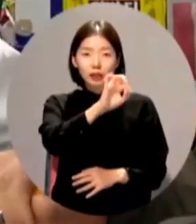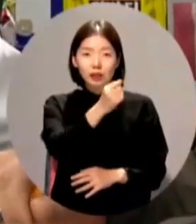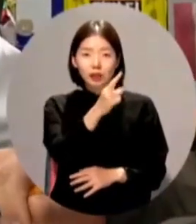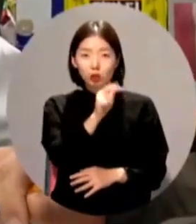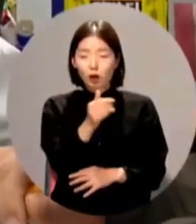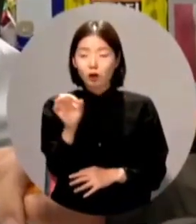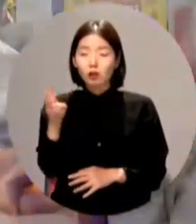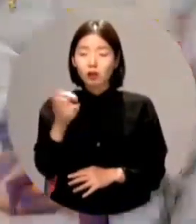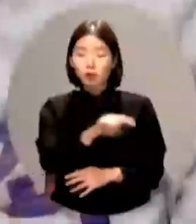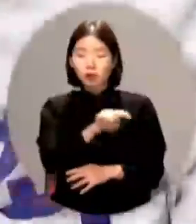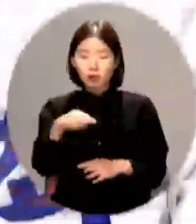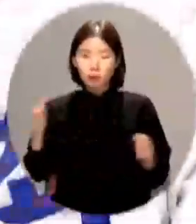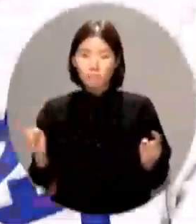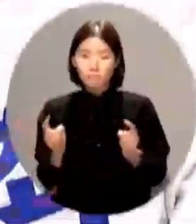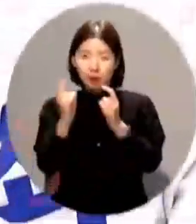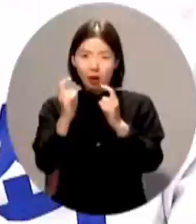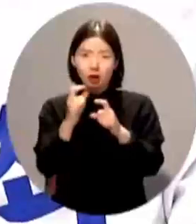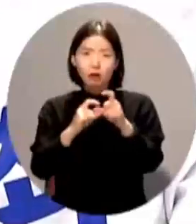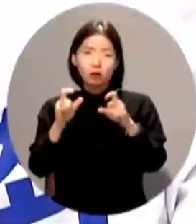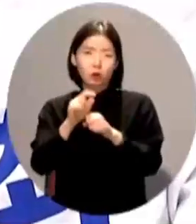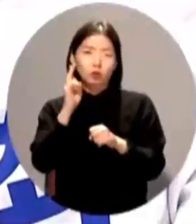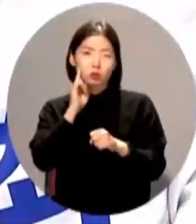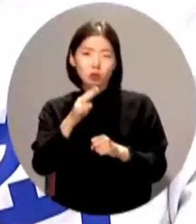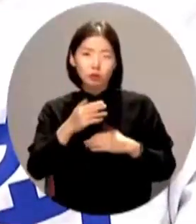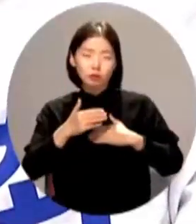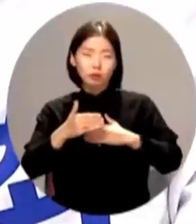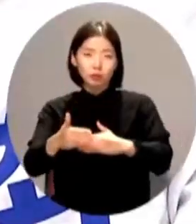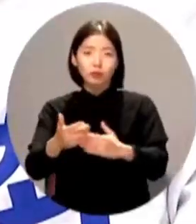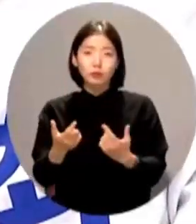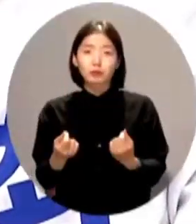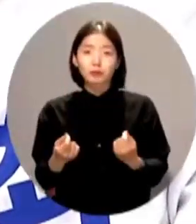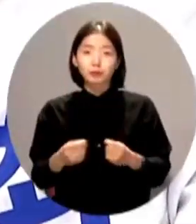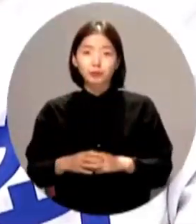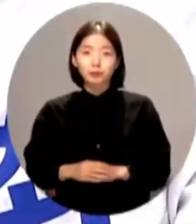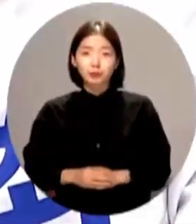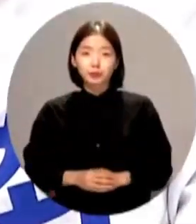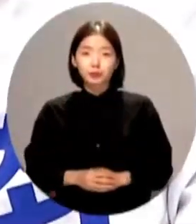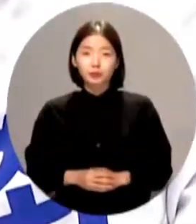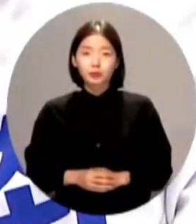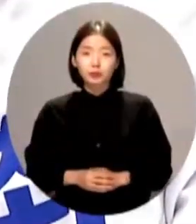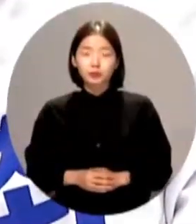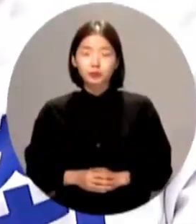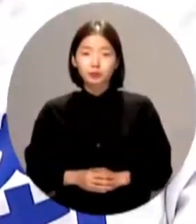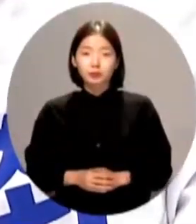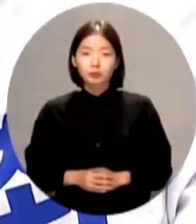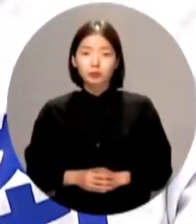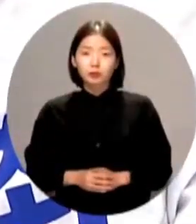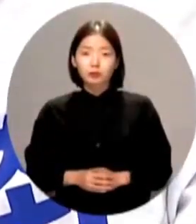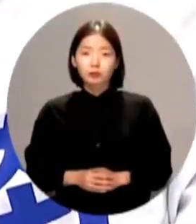신경전은 선거 내내 치열하게 전개될 전망 입니다 mbc 뉴스 강동 옆 입니다